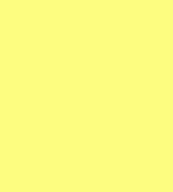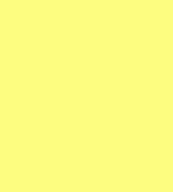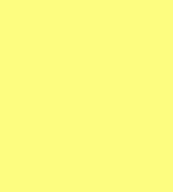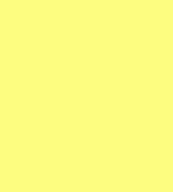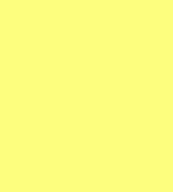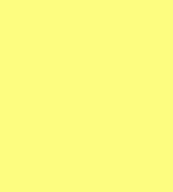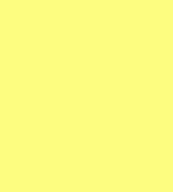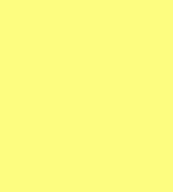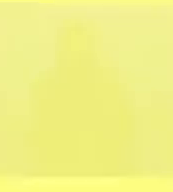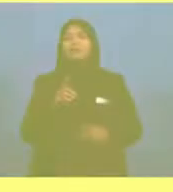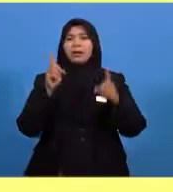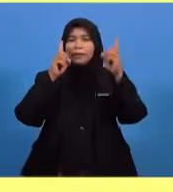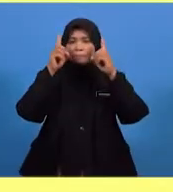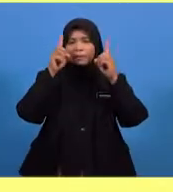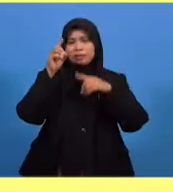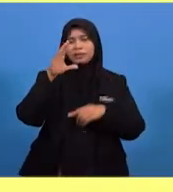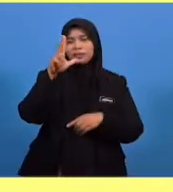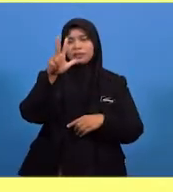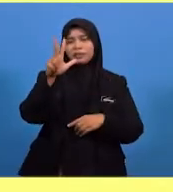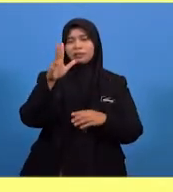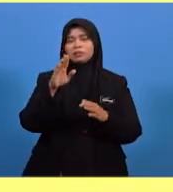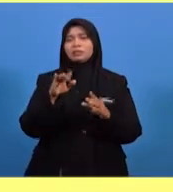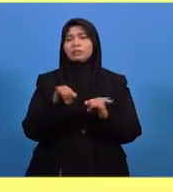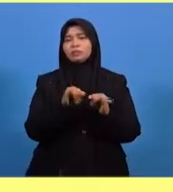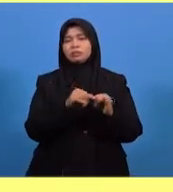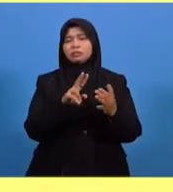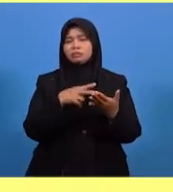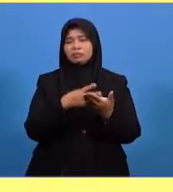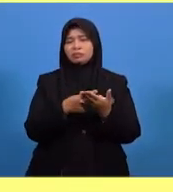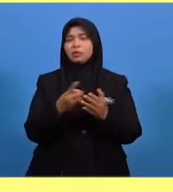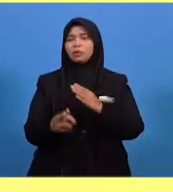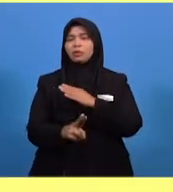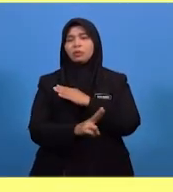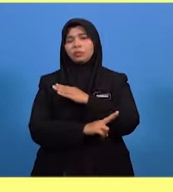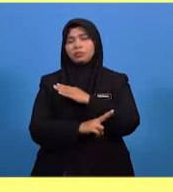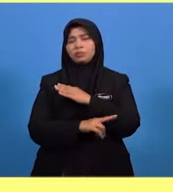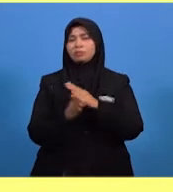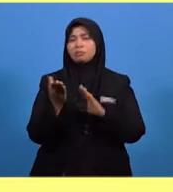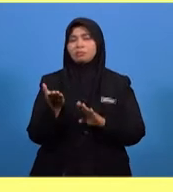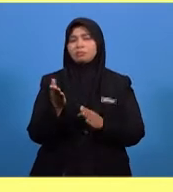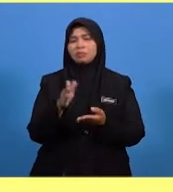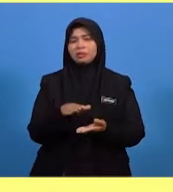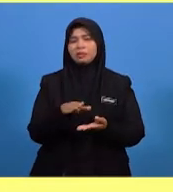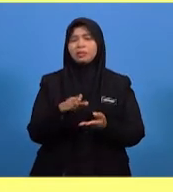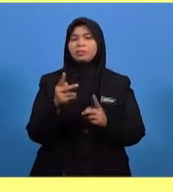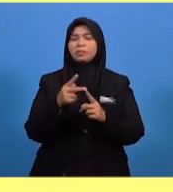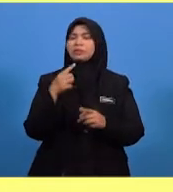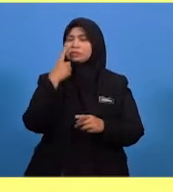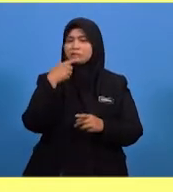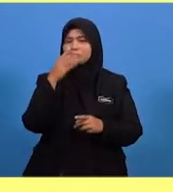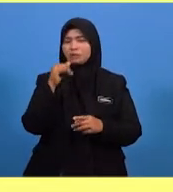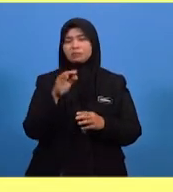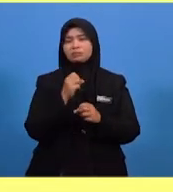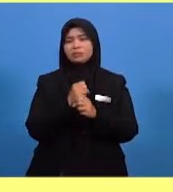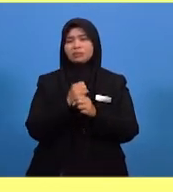Hai bintang 3 juga telah menjatuhkan hukuman mati terhadap sesiapa yang bekerjasama